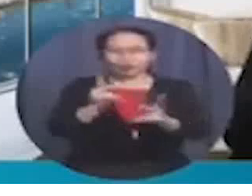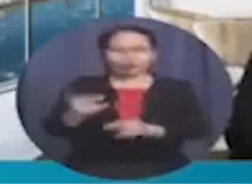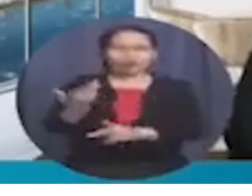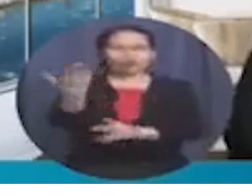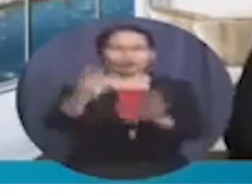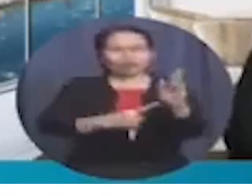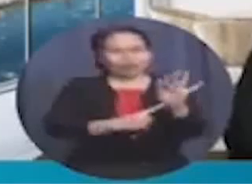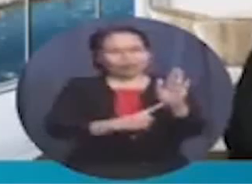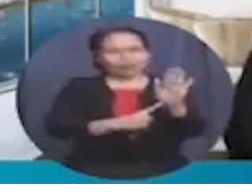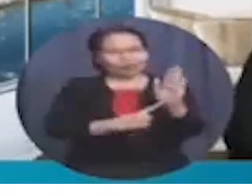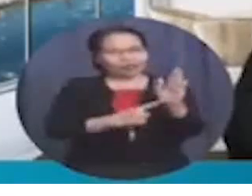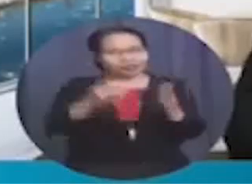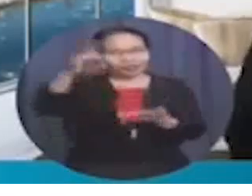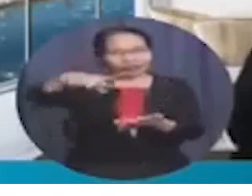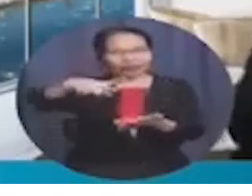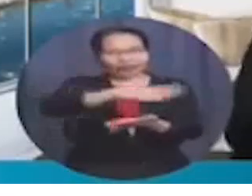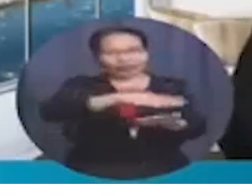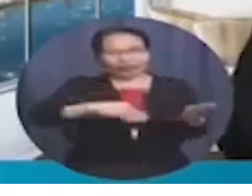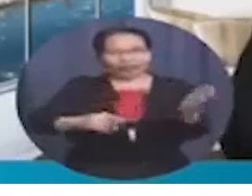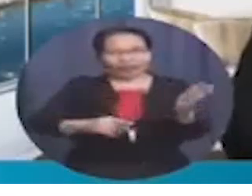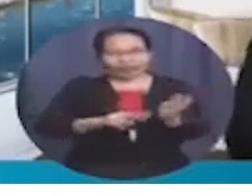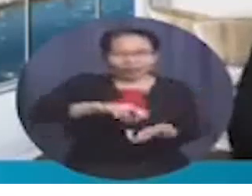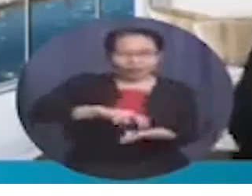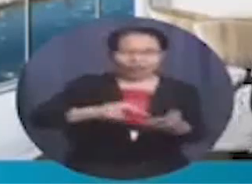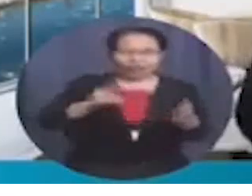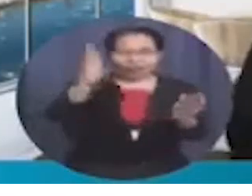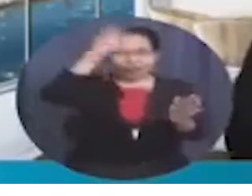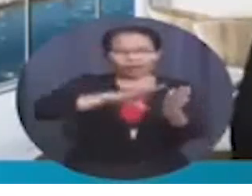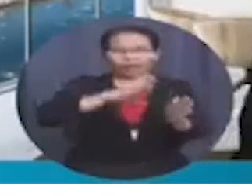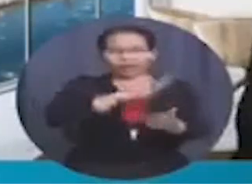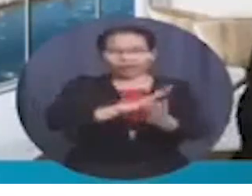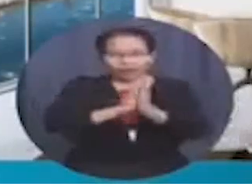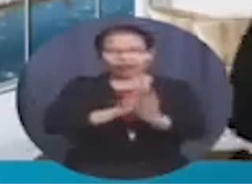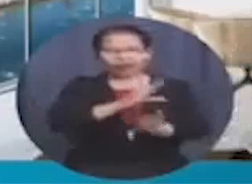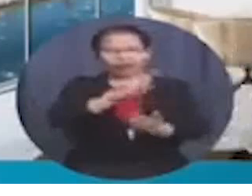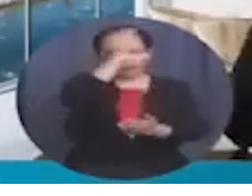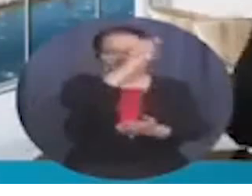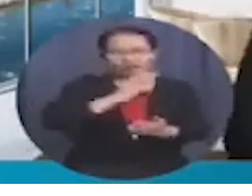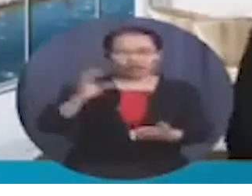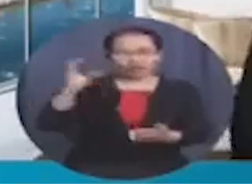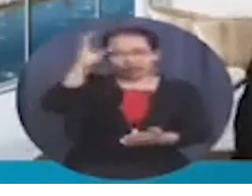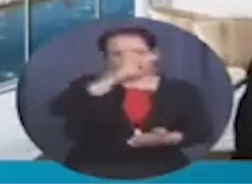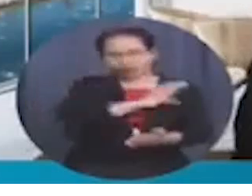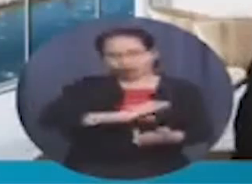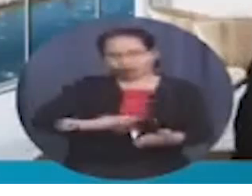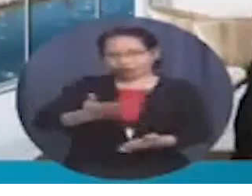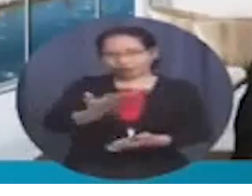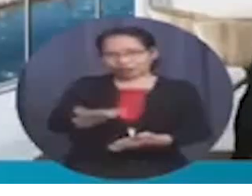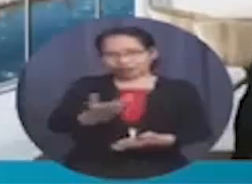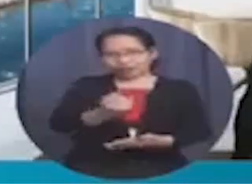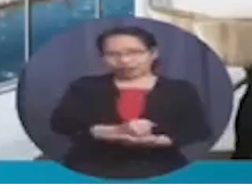Naglalagay ka ng kandila. Lumuluhod ka sa retrato ng nanay mo, tsaka ka nananalangin at nagkukuros-kuros.